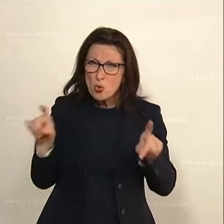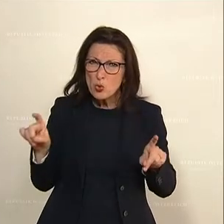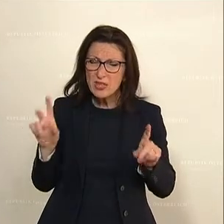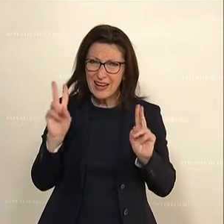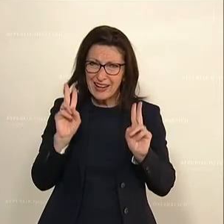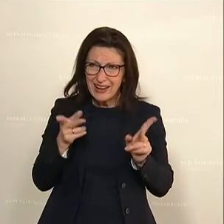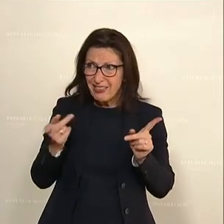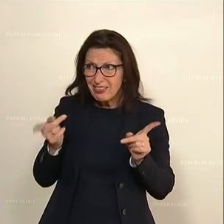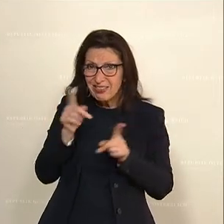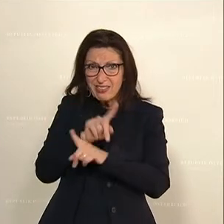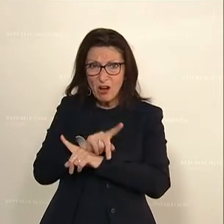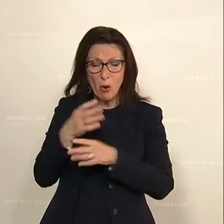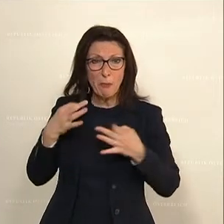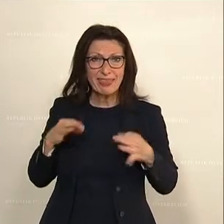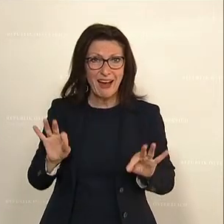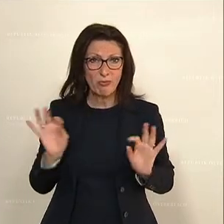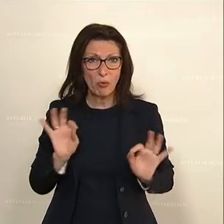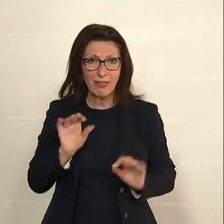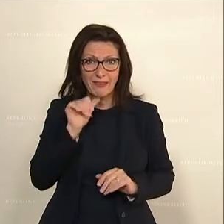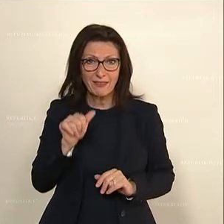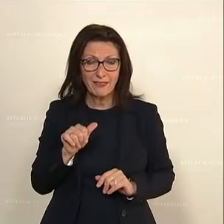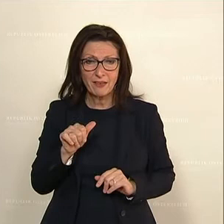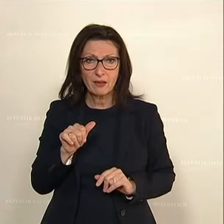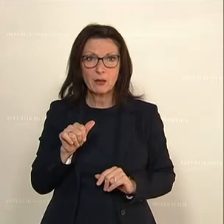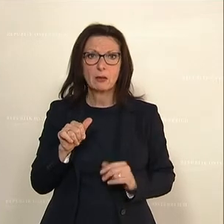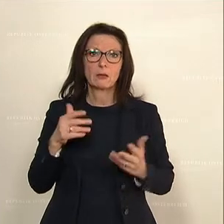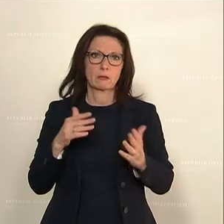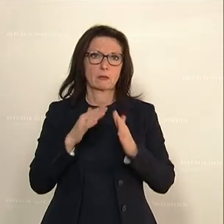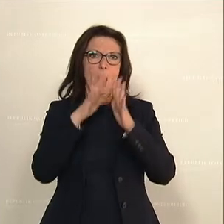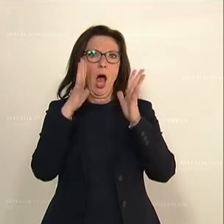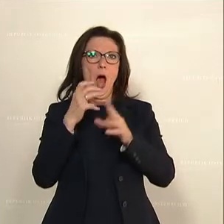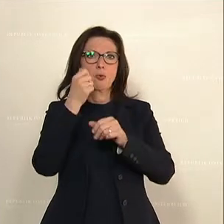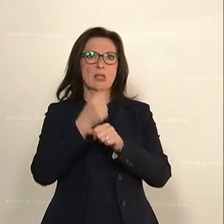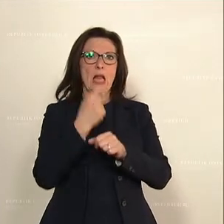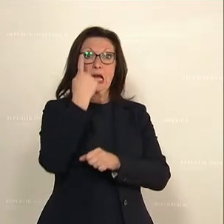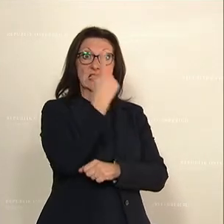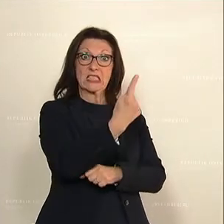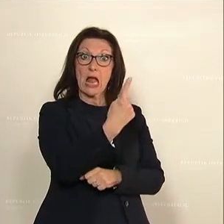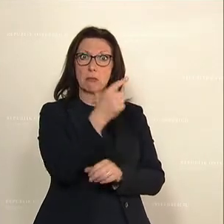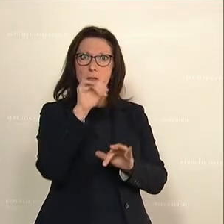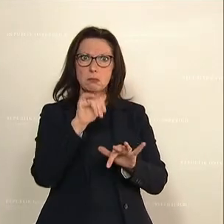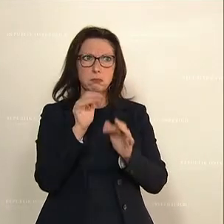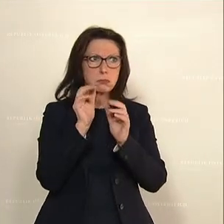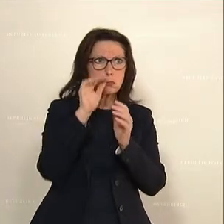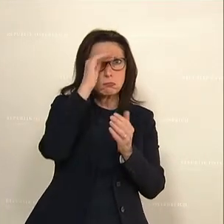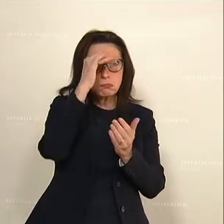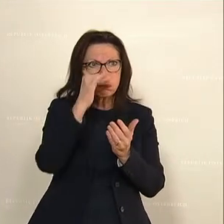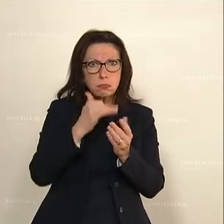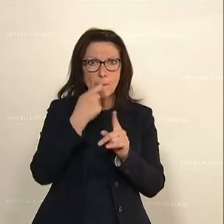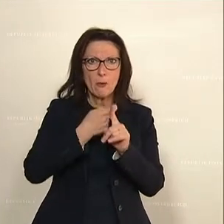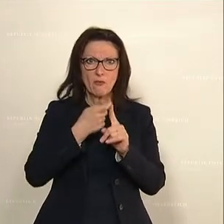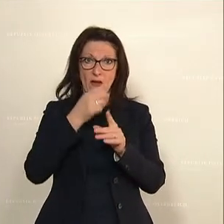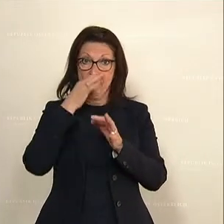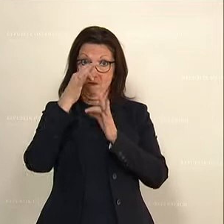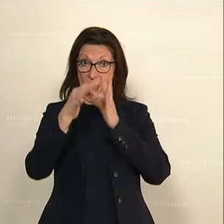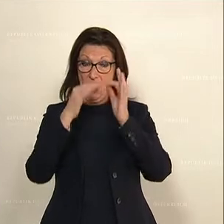eingelöst werden darf oder nicht, ja, das muss der Haushalt selbst überprüfen. Die gestellten Fragen, die